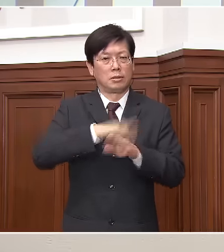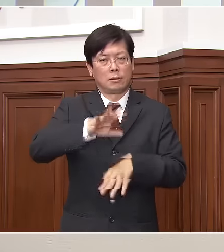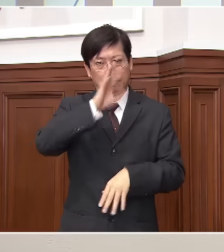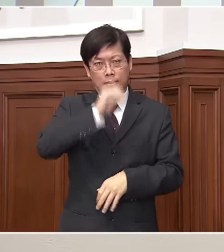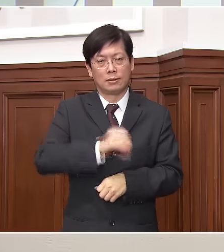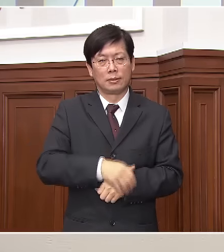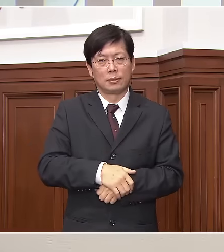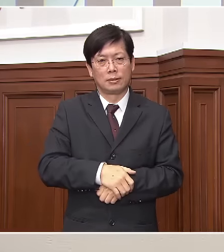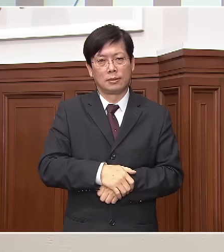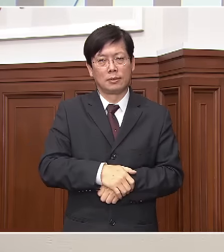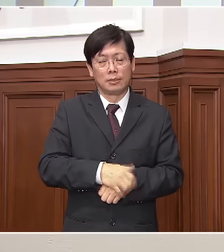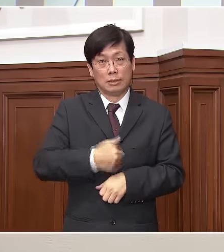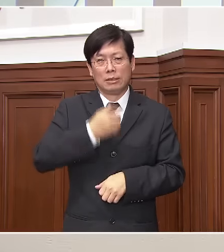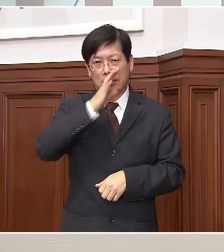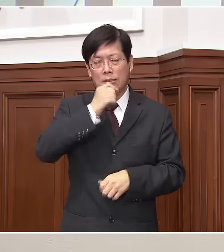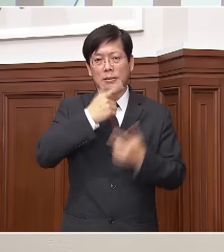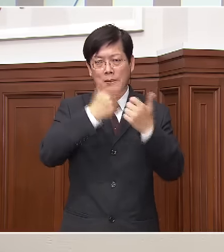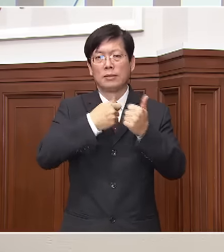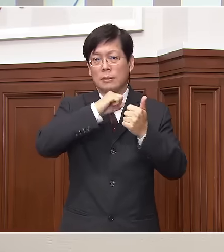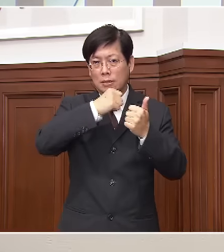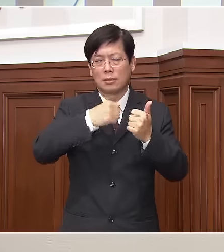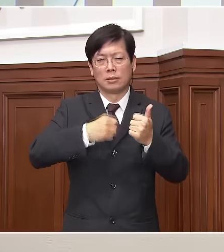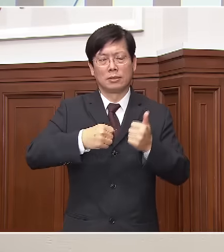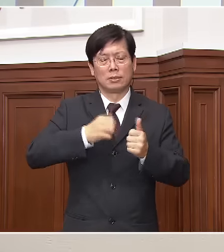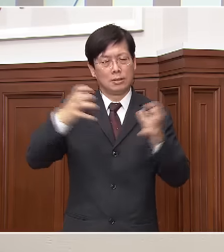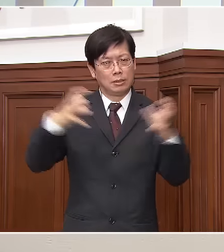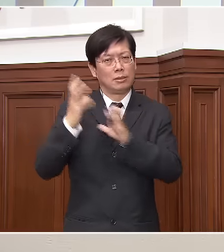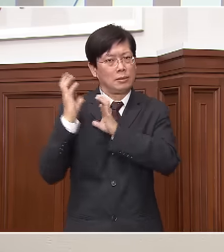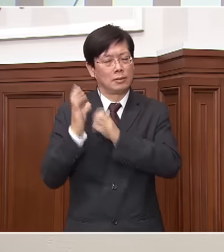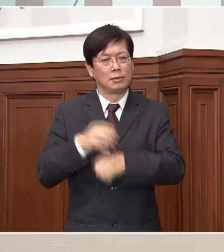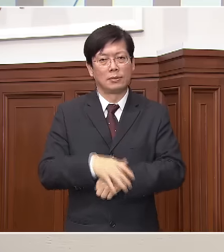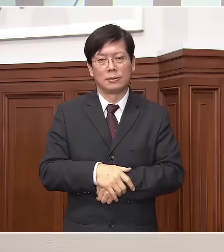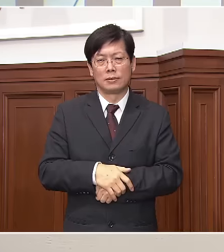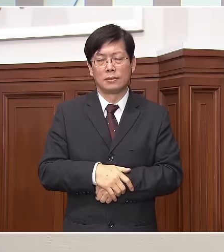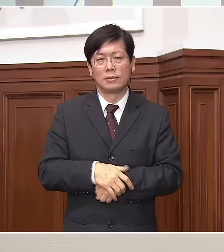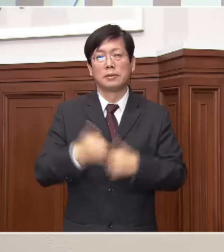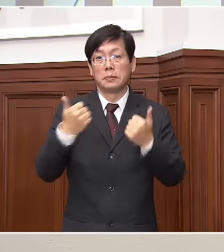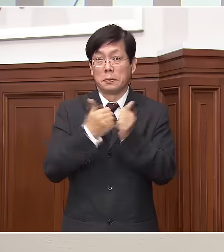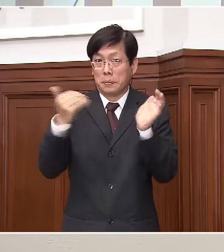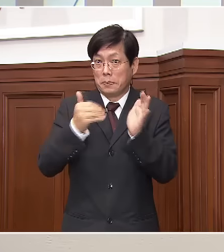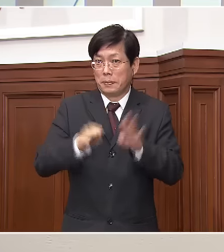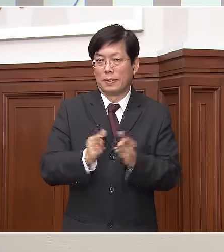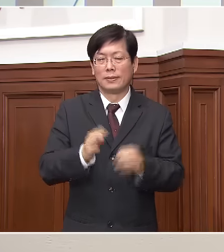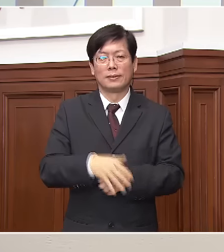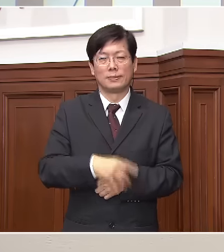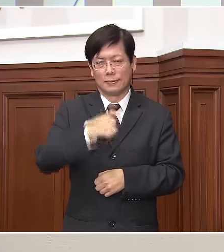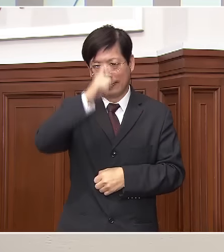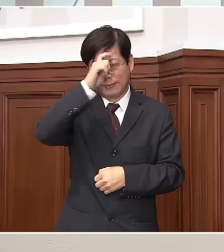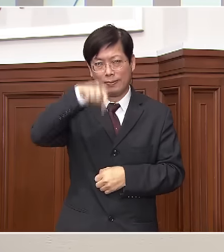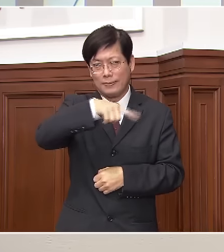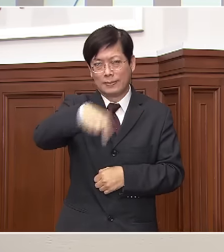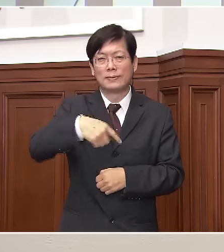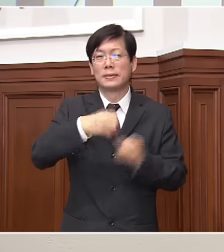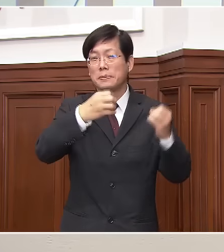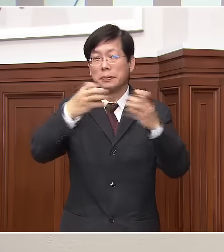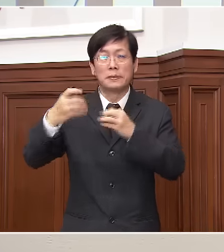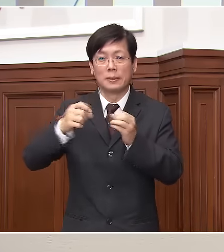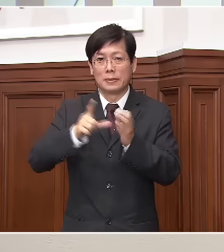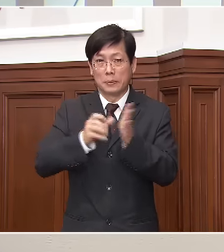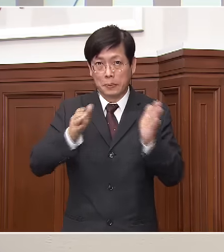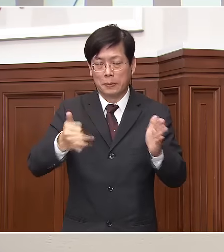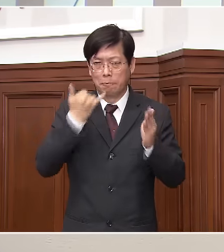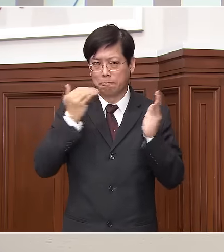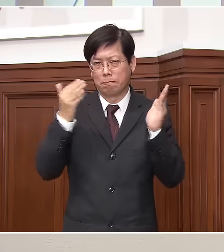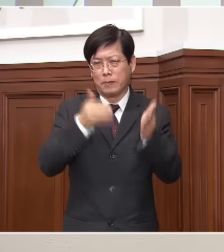悔。为了台湾，我们必须一起承担。会议就要开始了，希望各位在讨论的时候能够聚